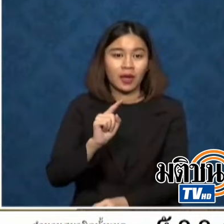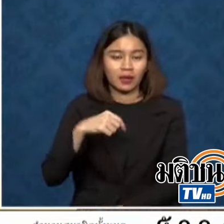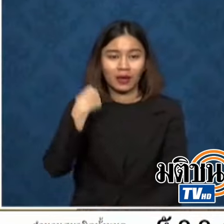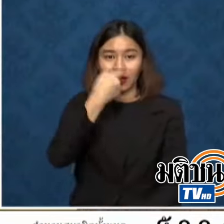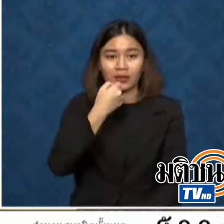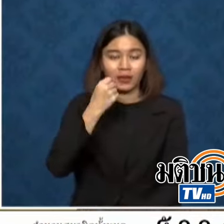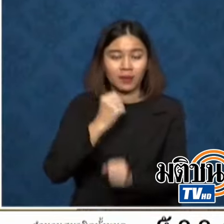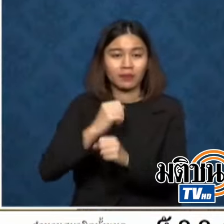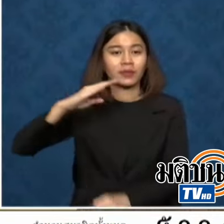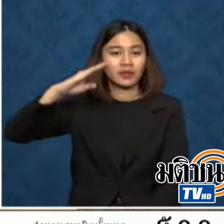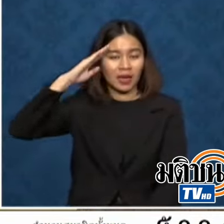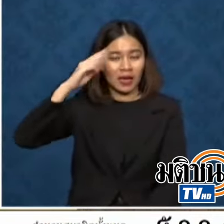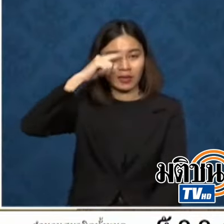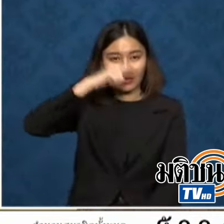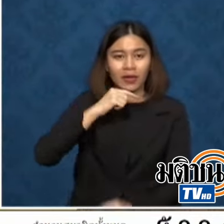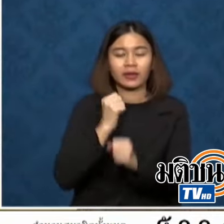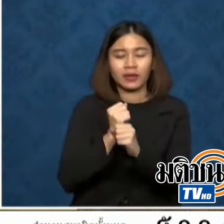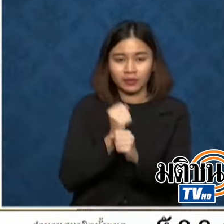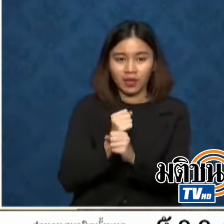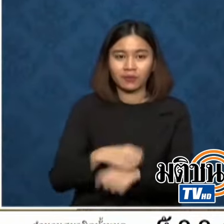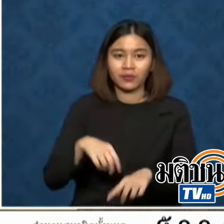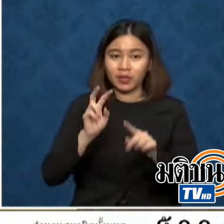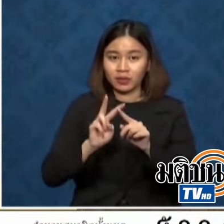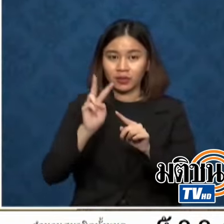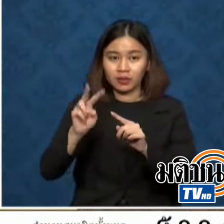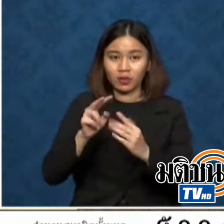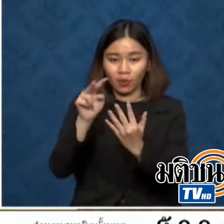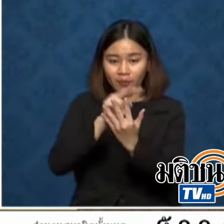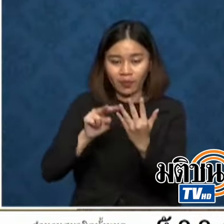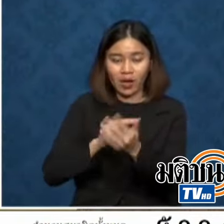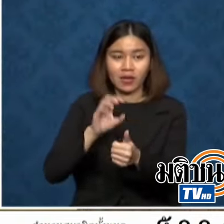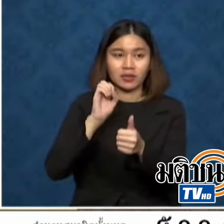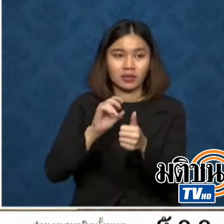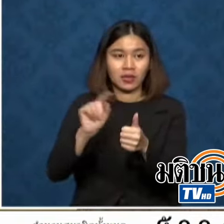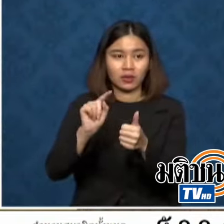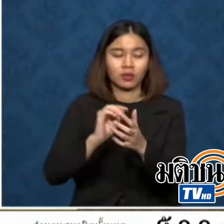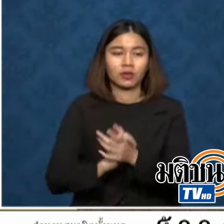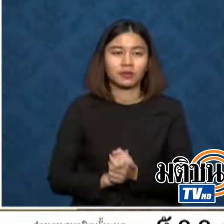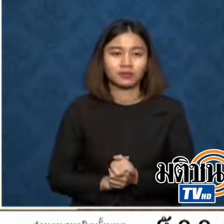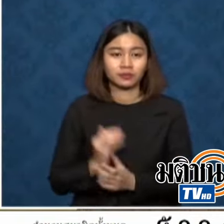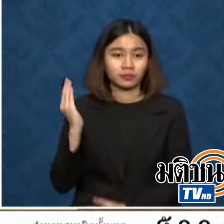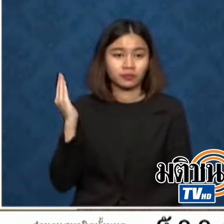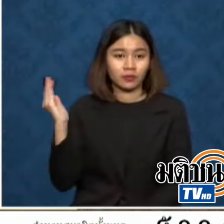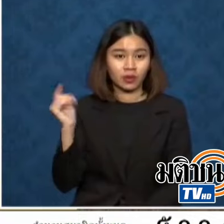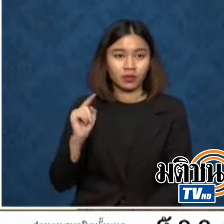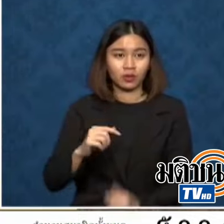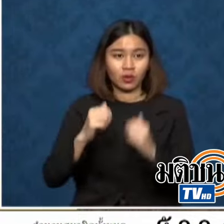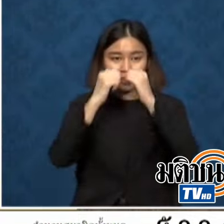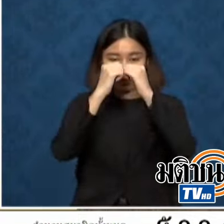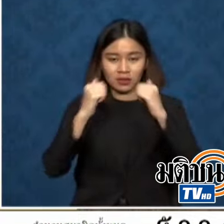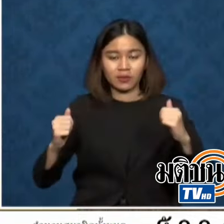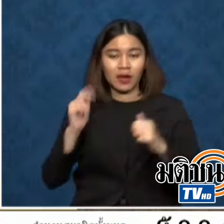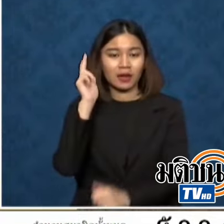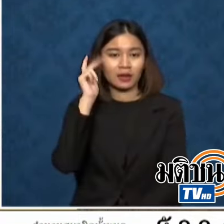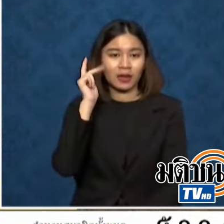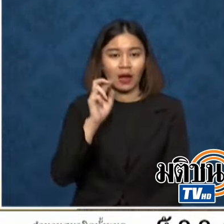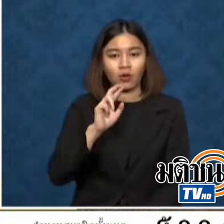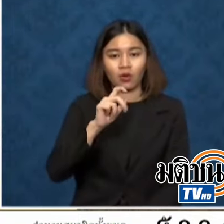ไทยอันที่ 2ที่แนะนำให้ท่านไปอ่านขอเสนอแอีกเรื่องนึงของสำนักข่าว R